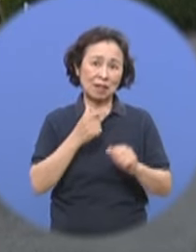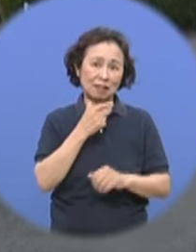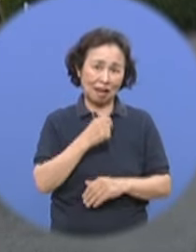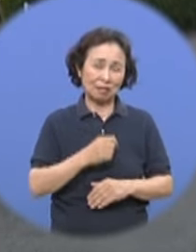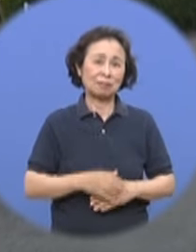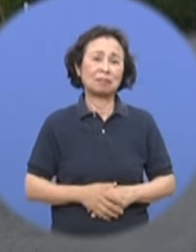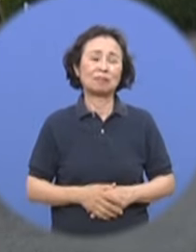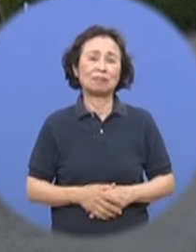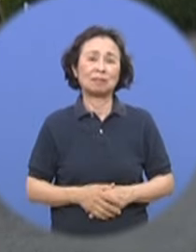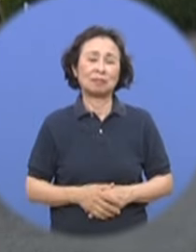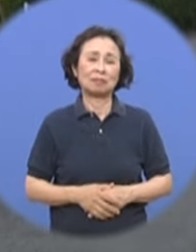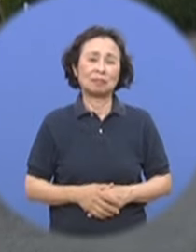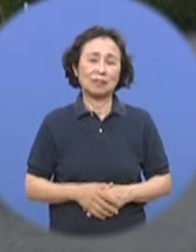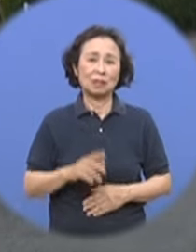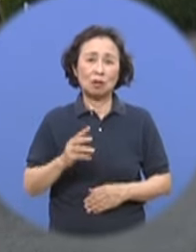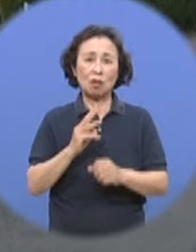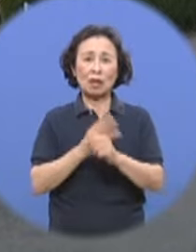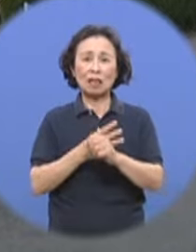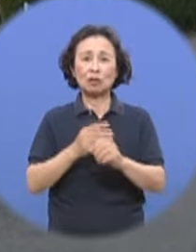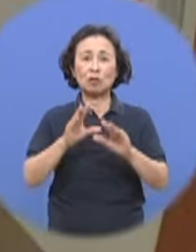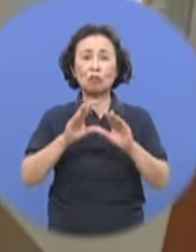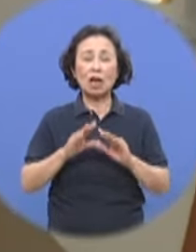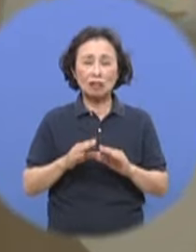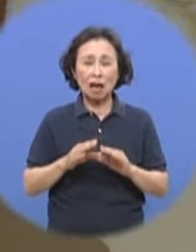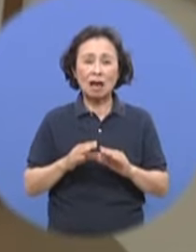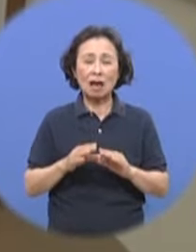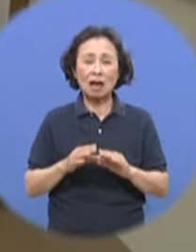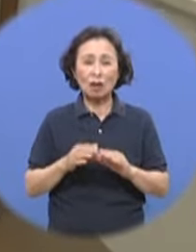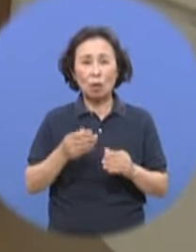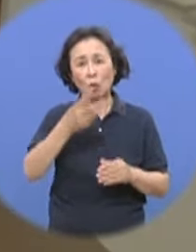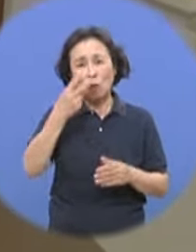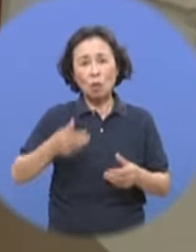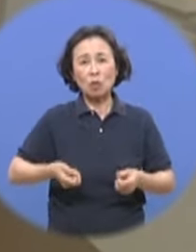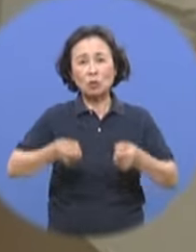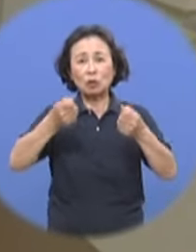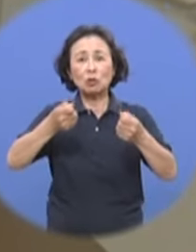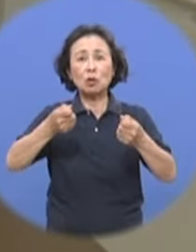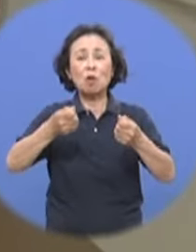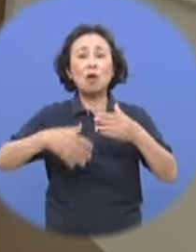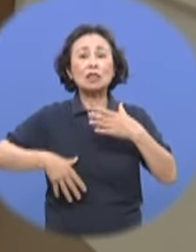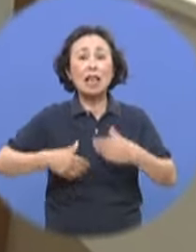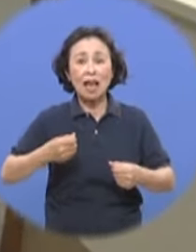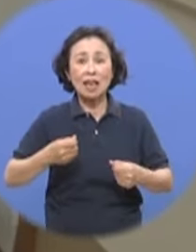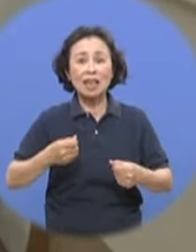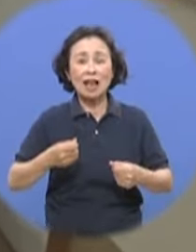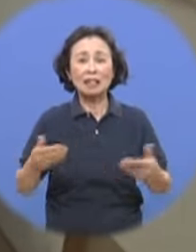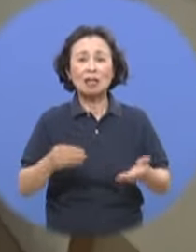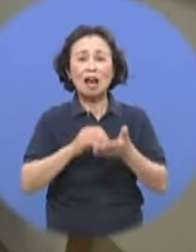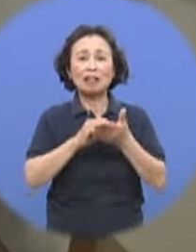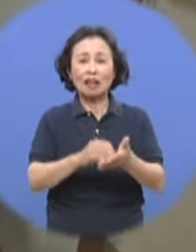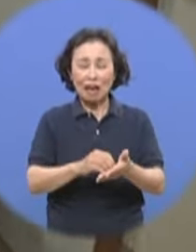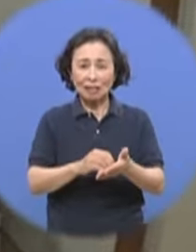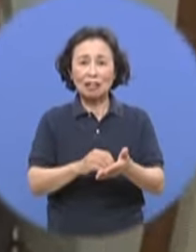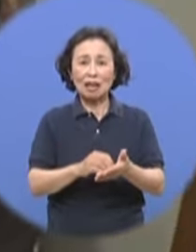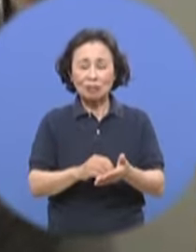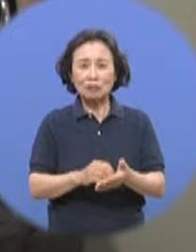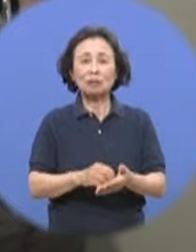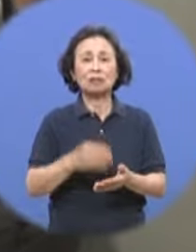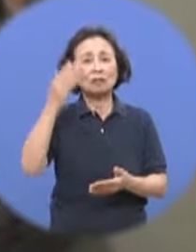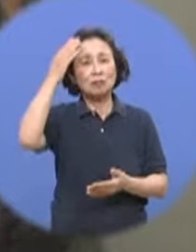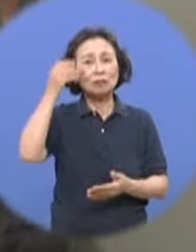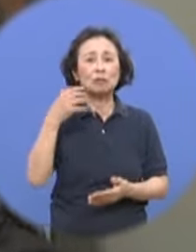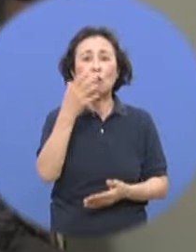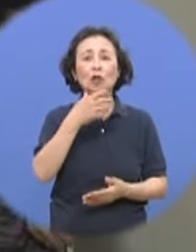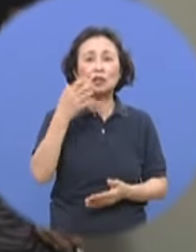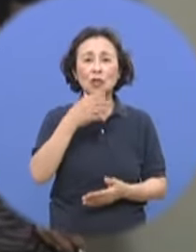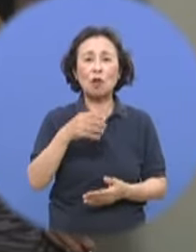介護職員初任者研修を受けた新庄高校の卒業生が働いている新宮市の特別養護老人ホー